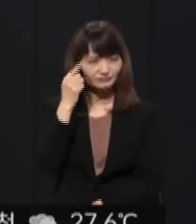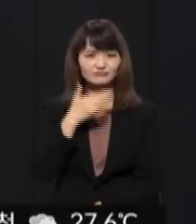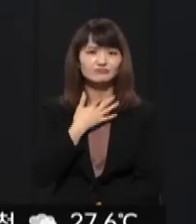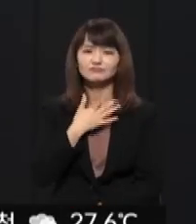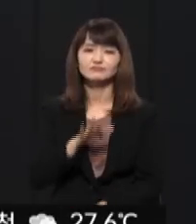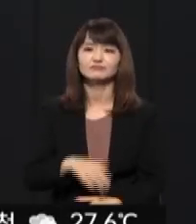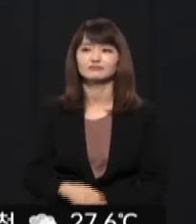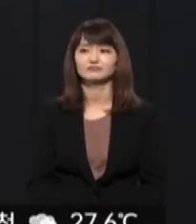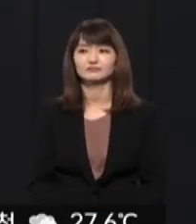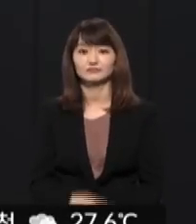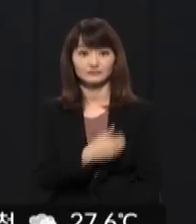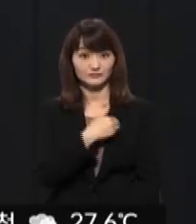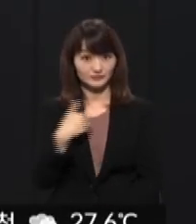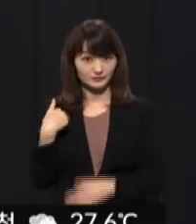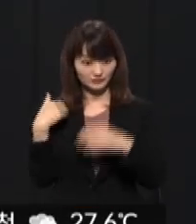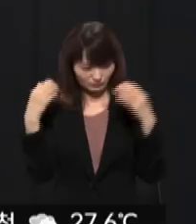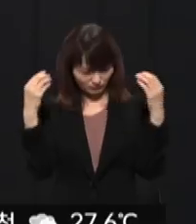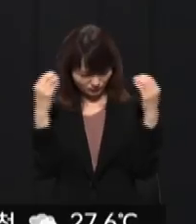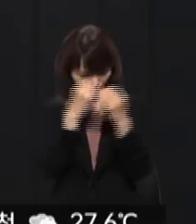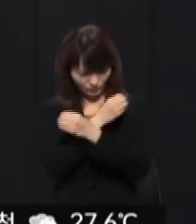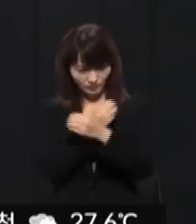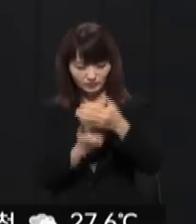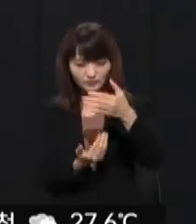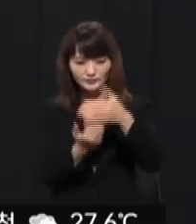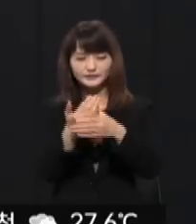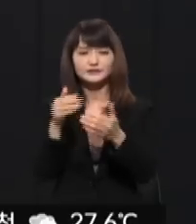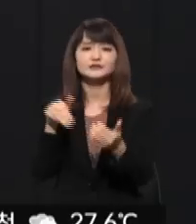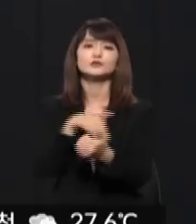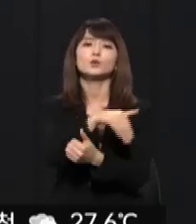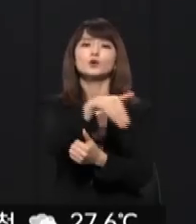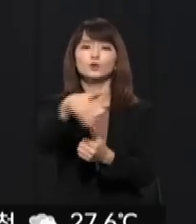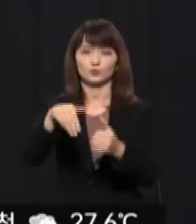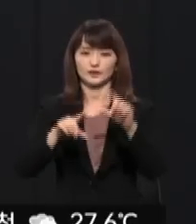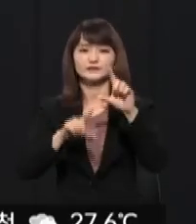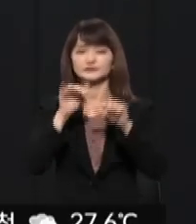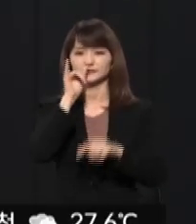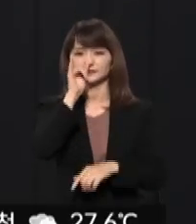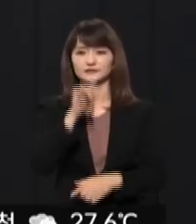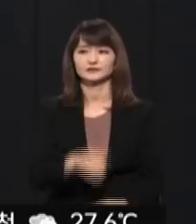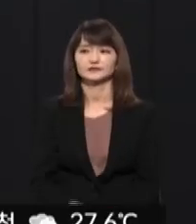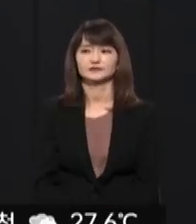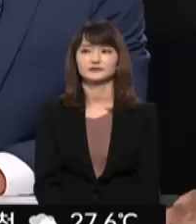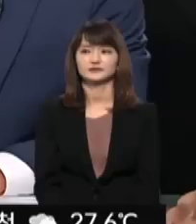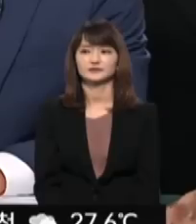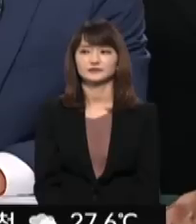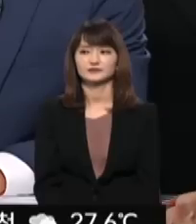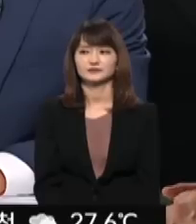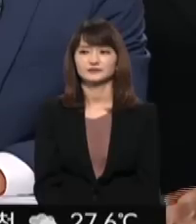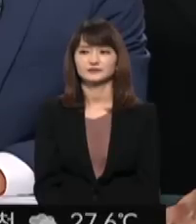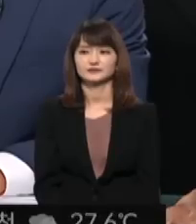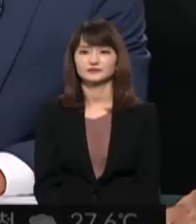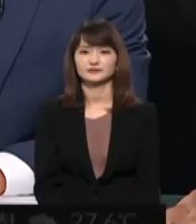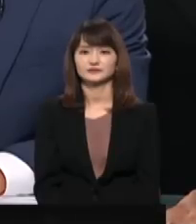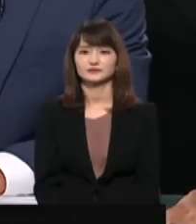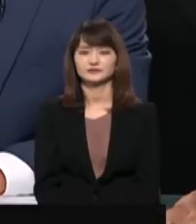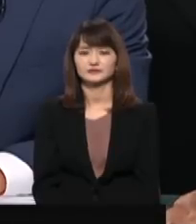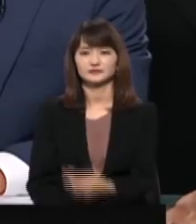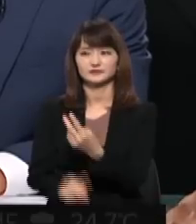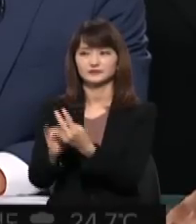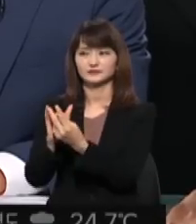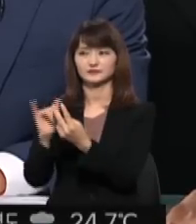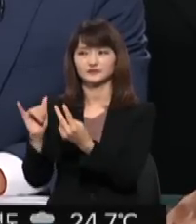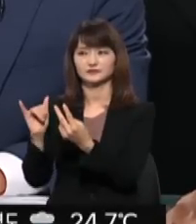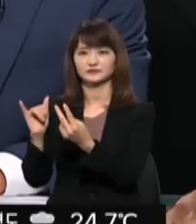해봤지만 여하튼 충분히 오해를 불러일으킬 만한 정황들이 있었다는 거죠 이게 참 반듯한 두 분이 이게 전적으로